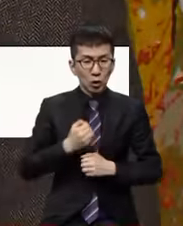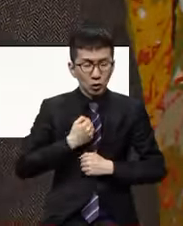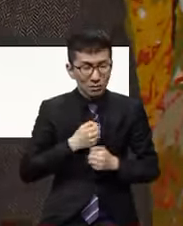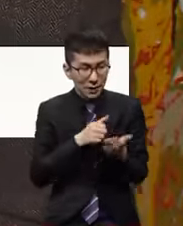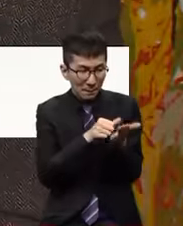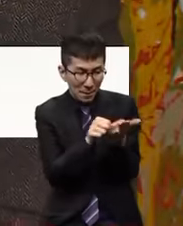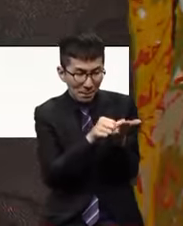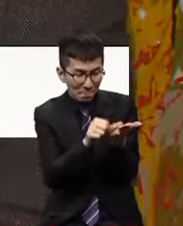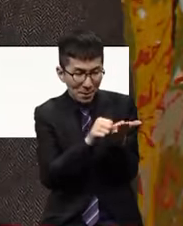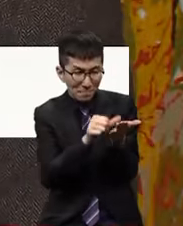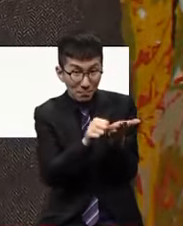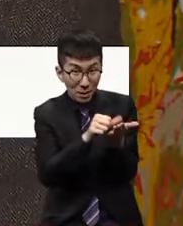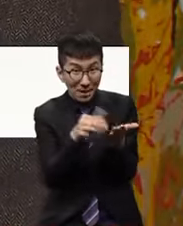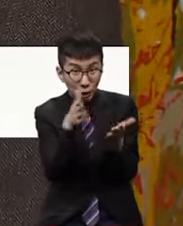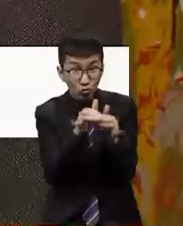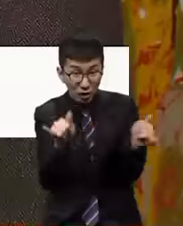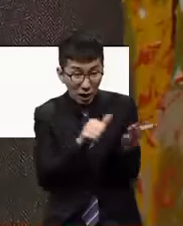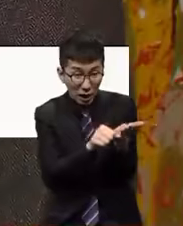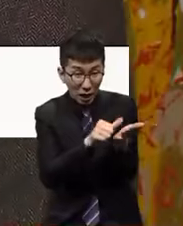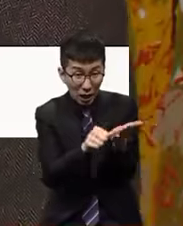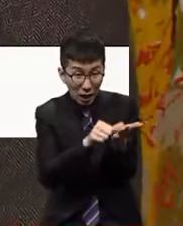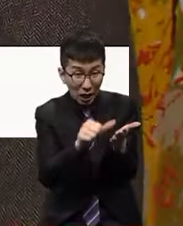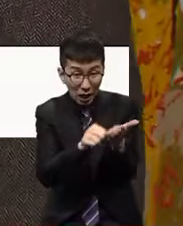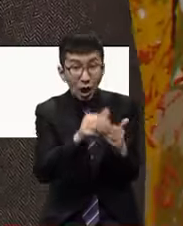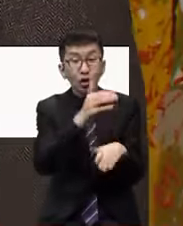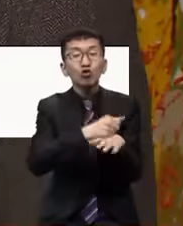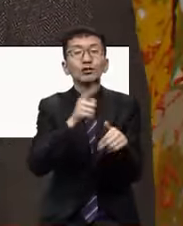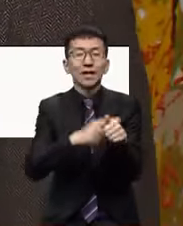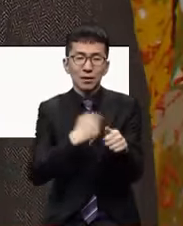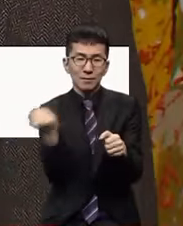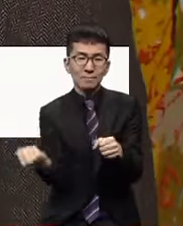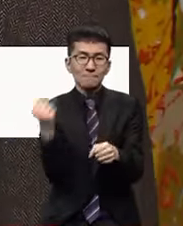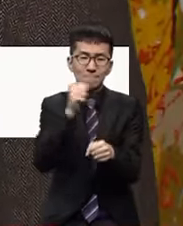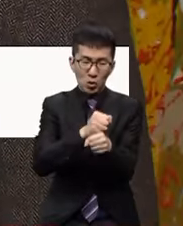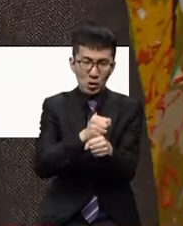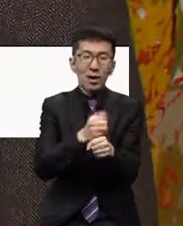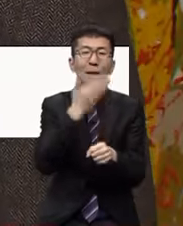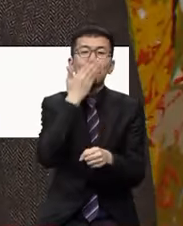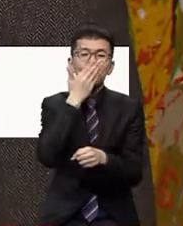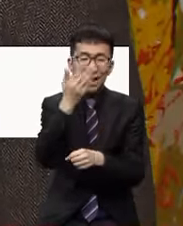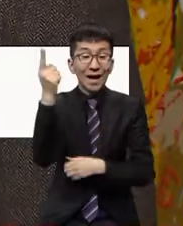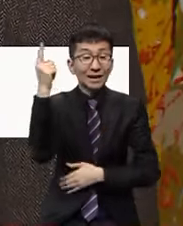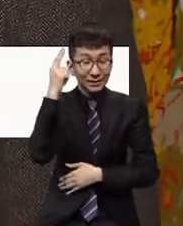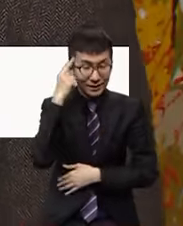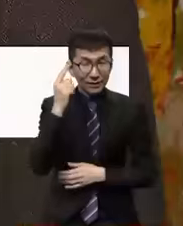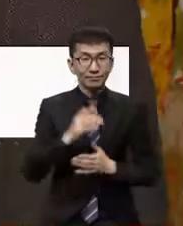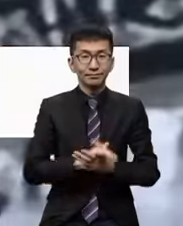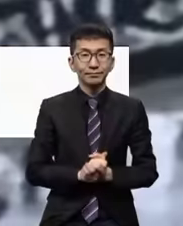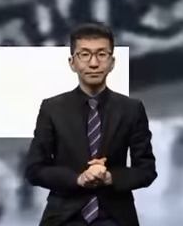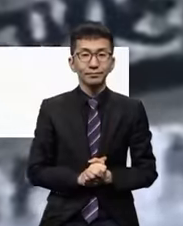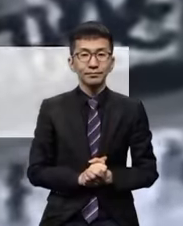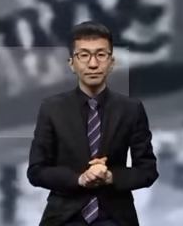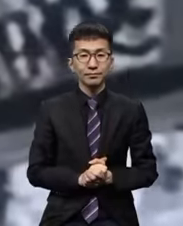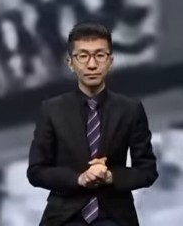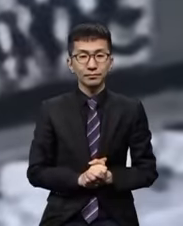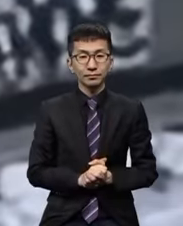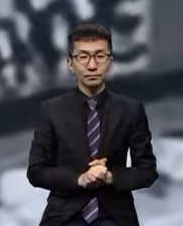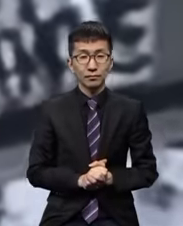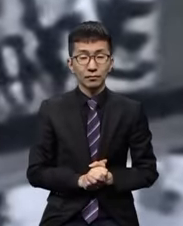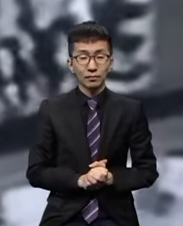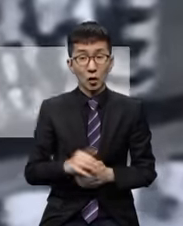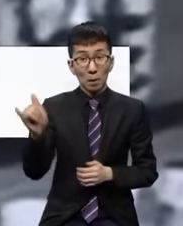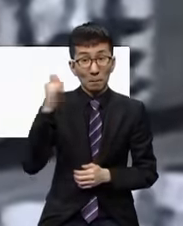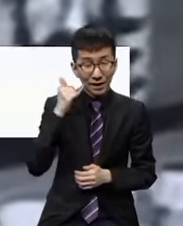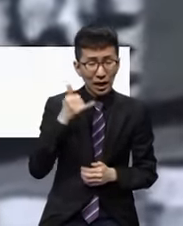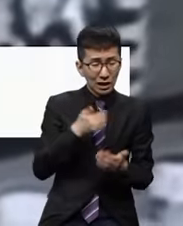전문가에 의해서 작업이 된다면은 어느 정도 이 작품의 그 가치가 크게 변화 없이 복원이 될 수 있다. 연락을 받은